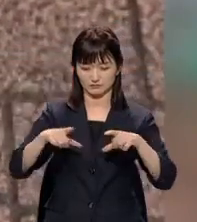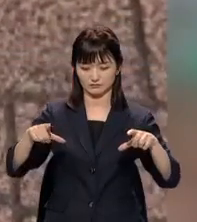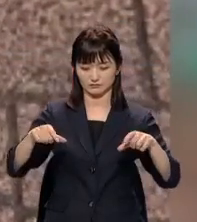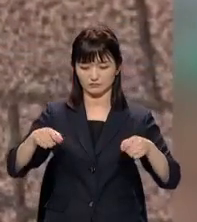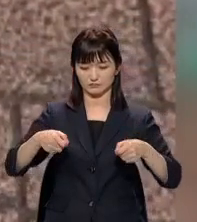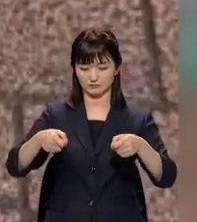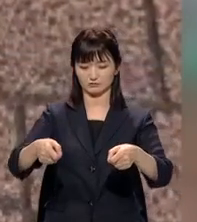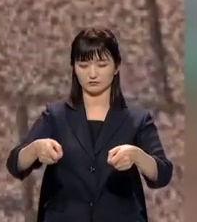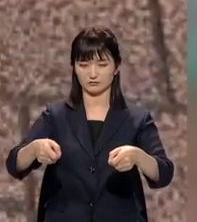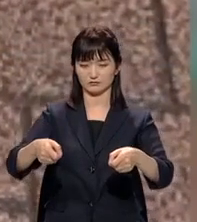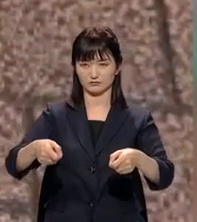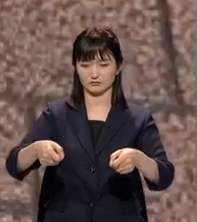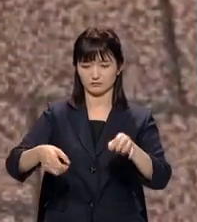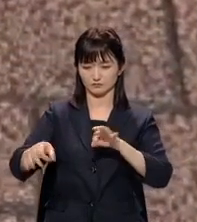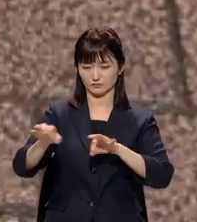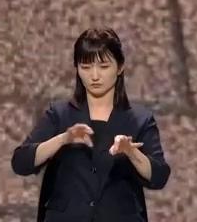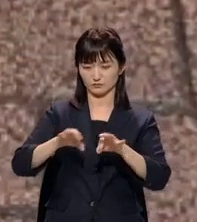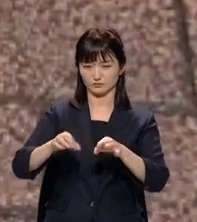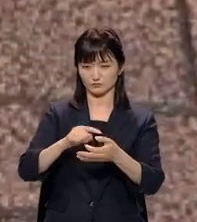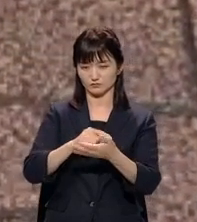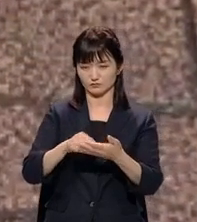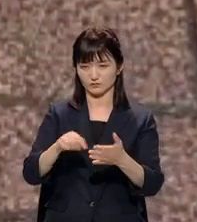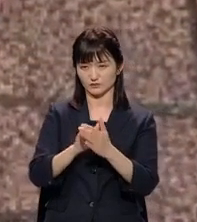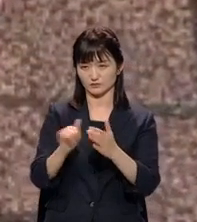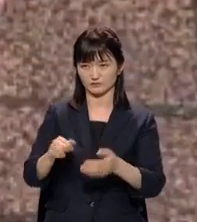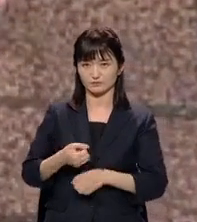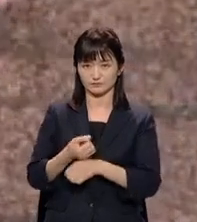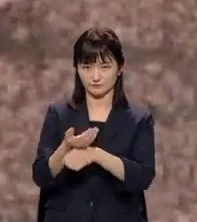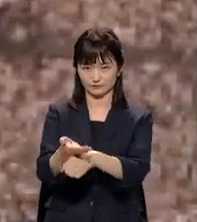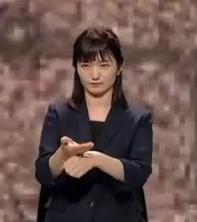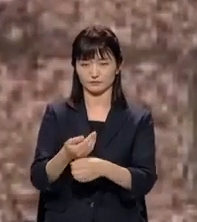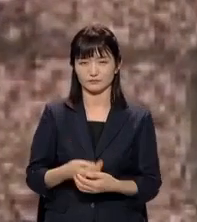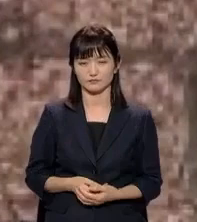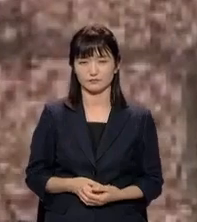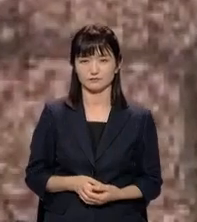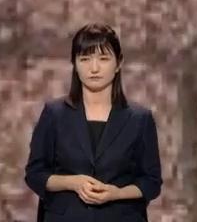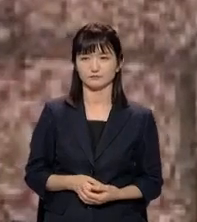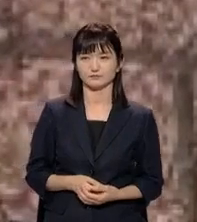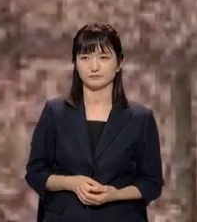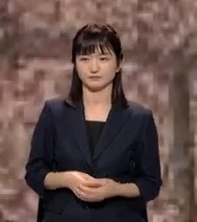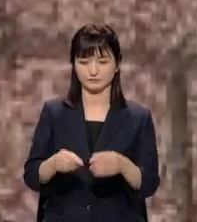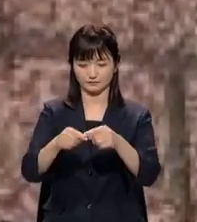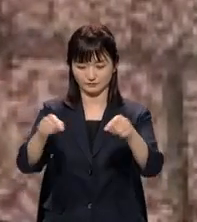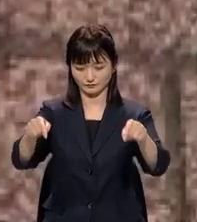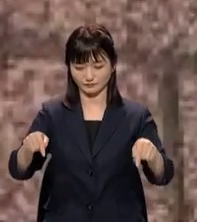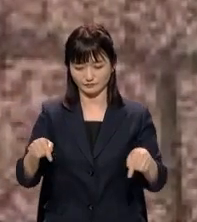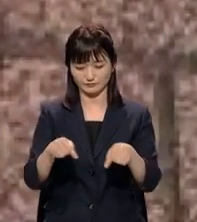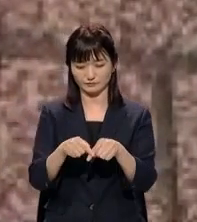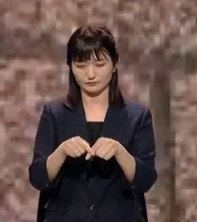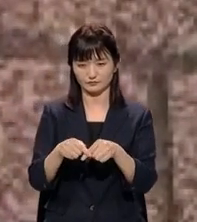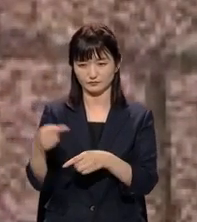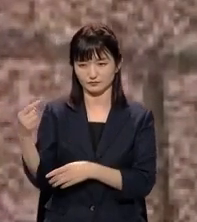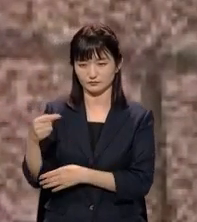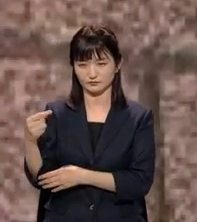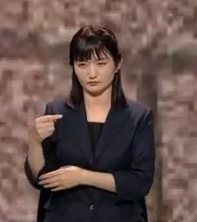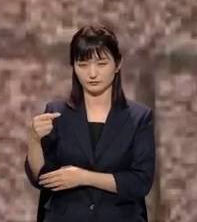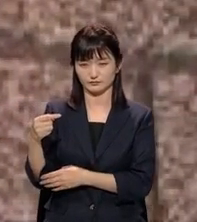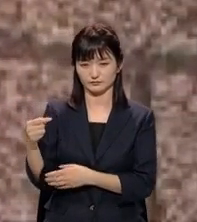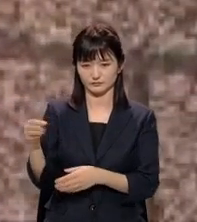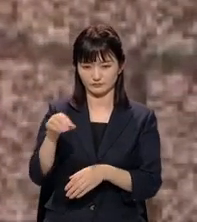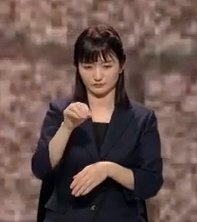유족 전달 이렇게 쓰여 있습니다 다른 사진을 보면 여기에 실제로 1000원짜리 지폐 동전 이런 돈이 담겨